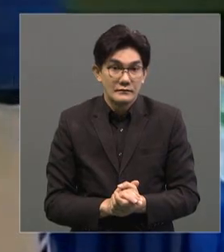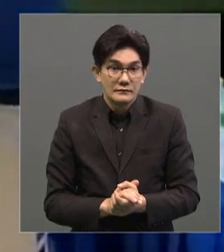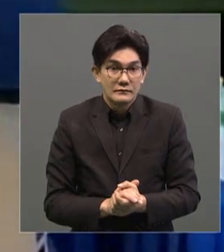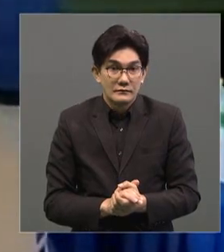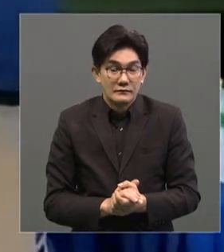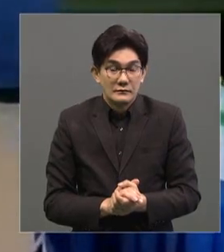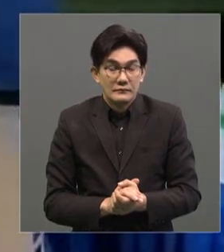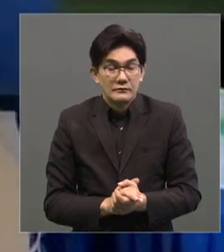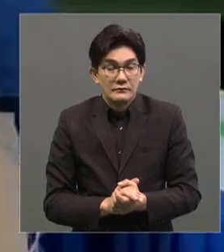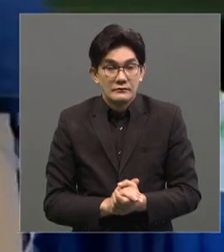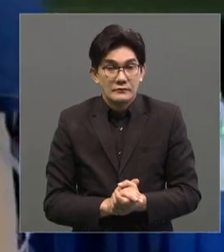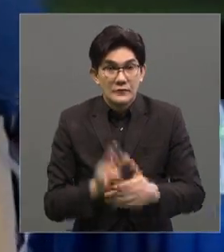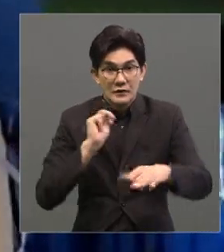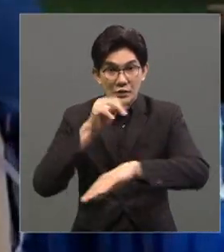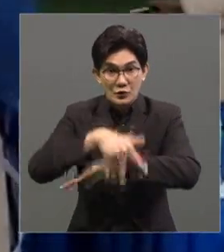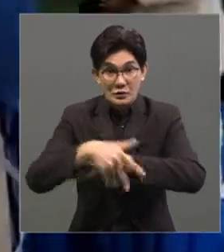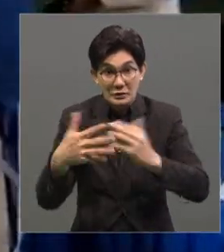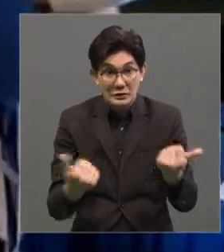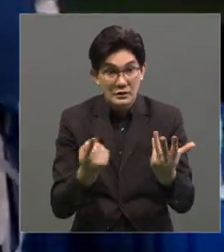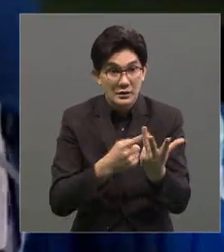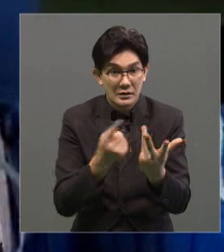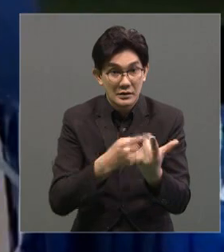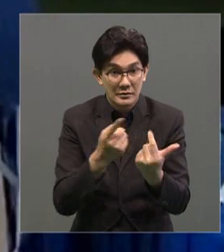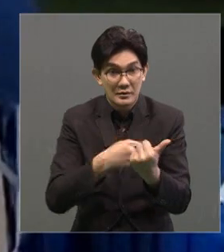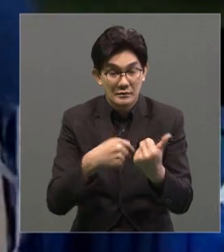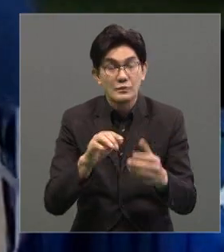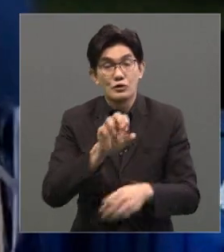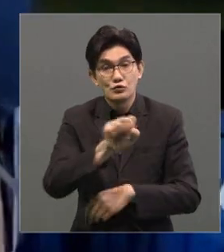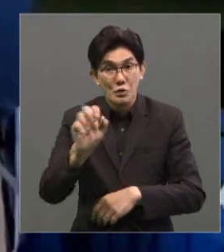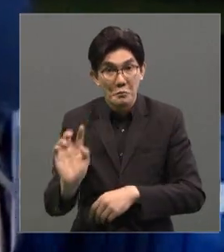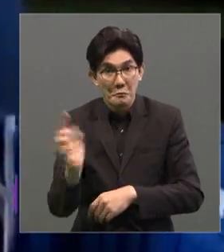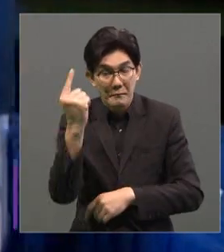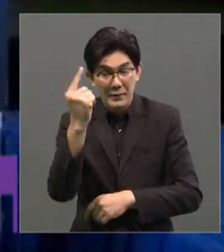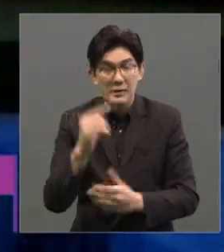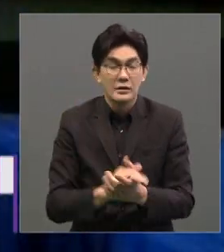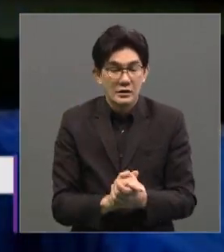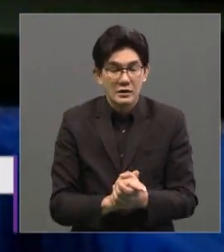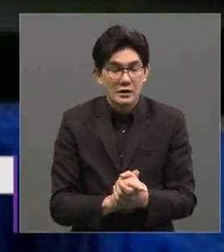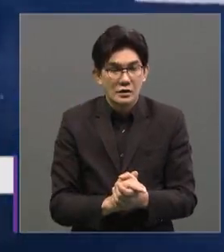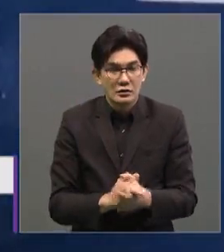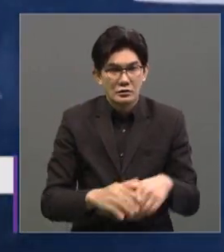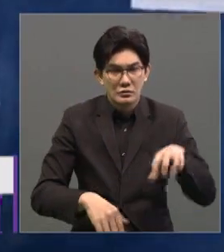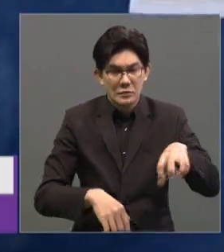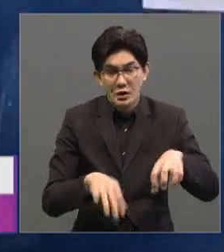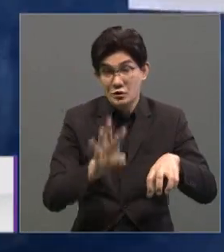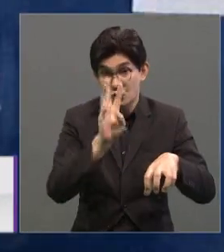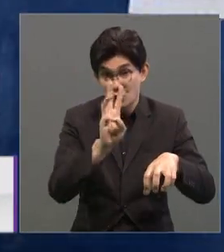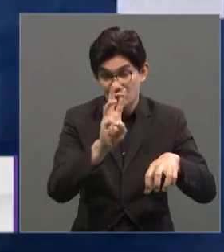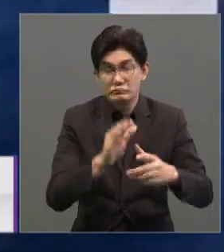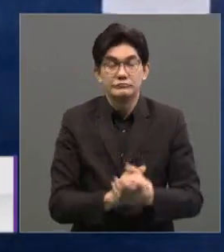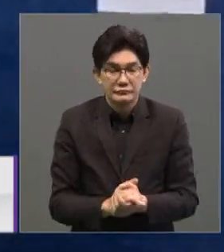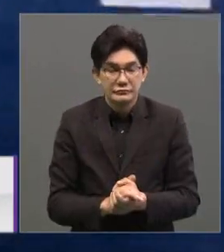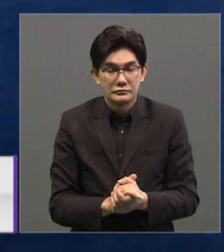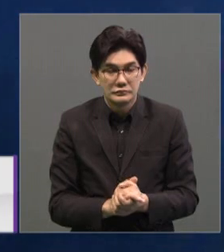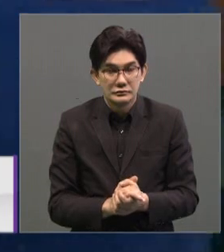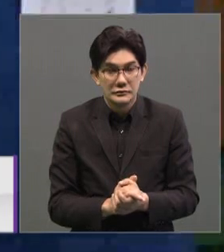ขณะที่จังหวัดนครนายกค่ะก็มีการนับคะแนนเลือกตั้งส.ส.ใหม่แบบแบ่งเขตในหน่วยเลือกตั้งที่6ของเขตเลือกตั้งที่1